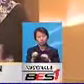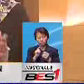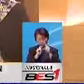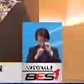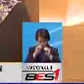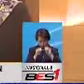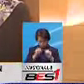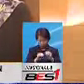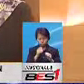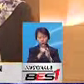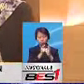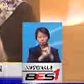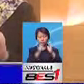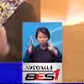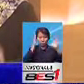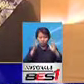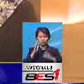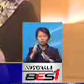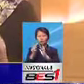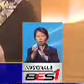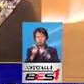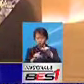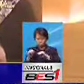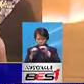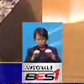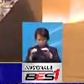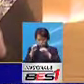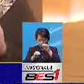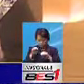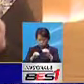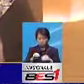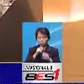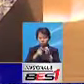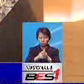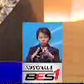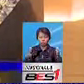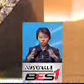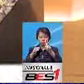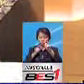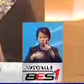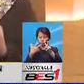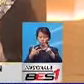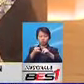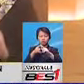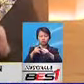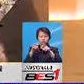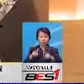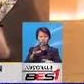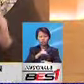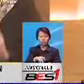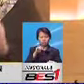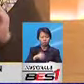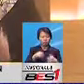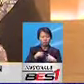pindaan Perlembagaan Malaysia. Pindaan bukan sahaja memerlukan majoriti 2/3 Dewan Rakyat tetapi juga